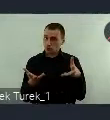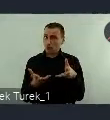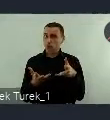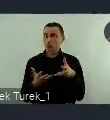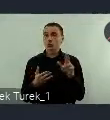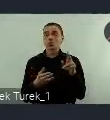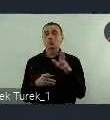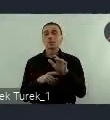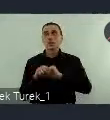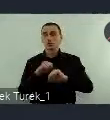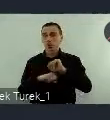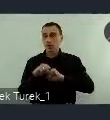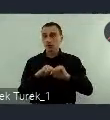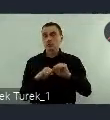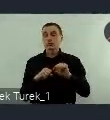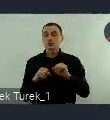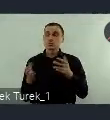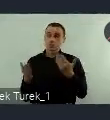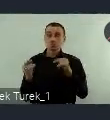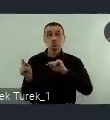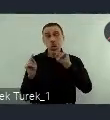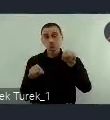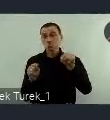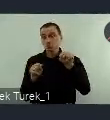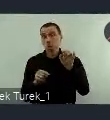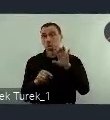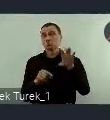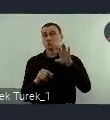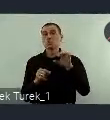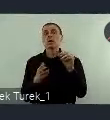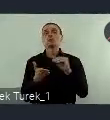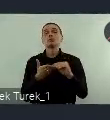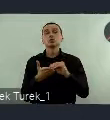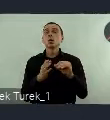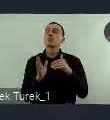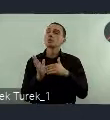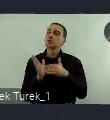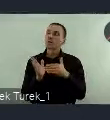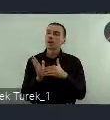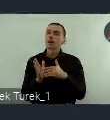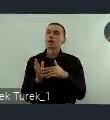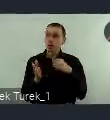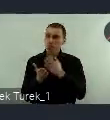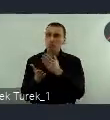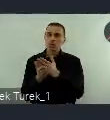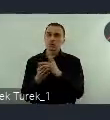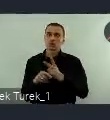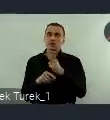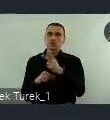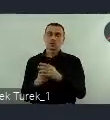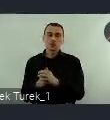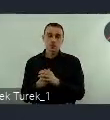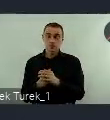niepełnosprawnościami do udziału w wydarzeniu bo piszę o tym że jeżeli ktoś potrzebuje to będzie dostępność albo wogóle od początku założyć że